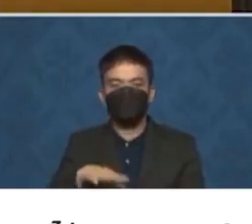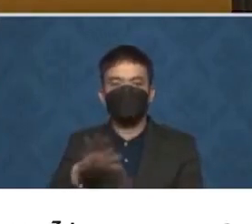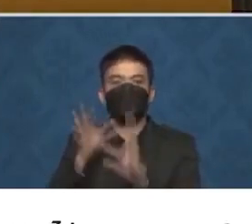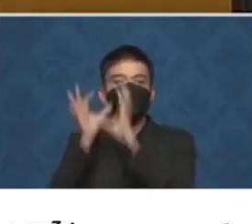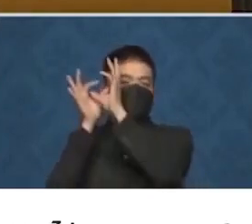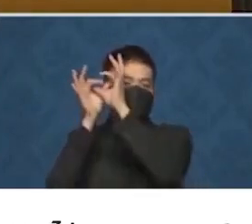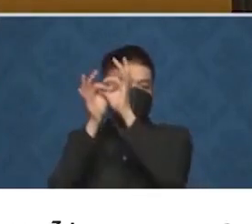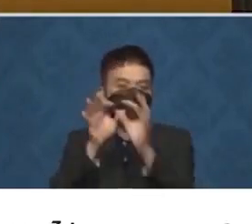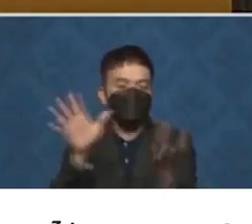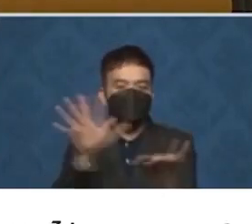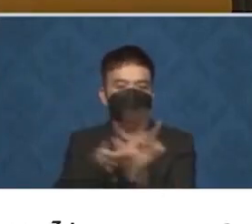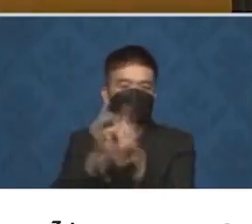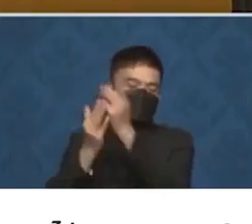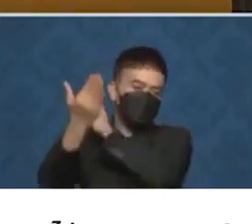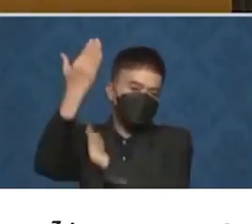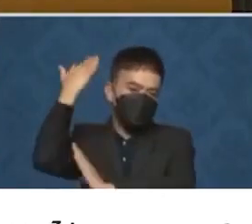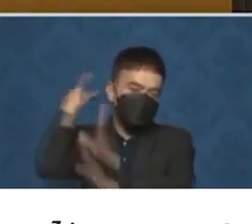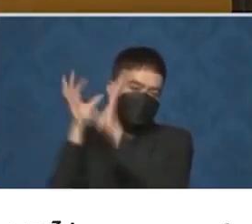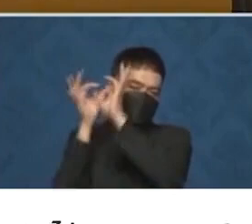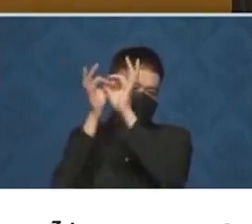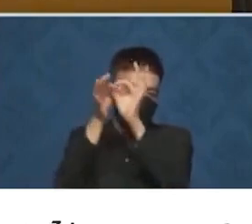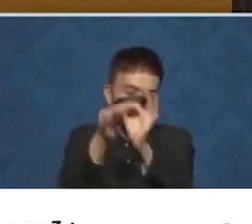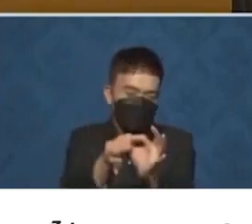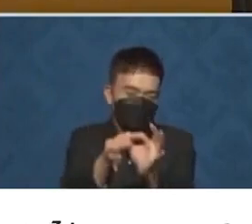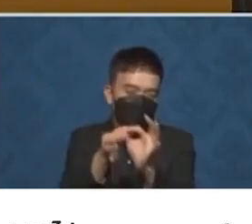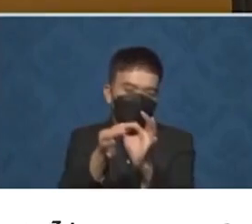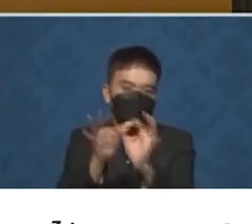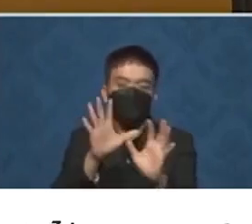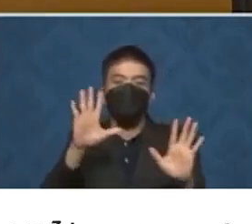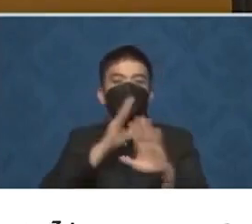าตามประเพณีการปกครองในหลายๆเรื่อง